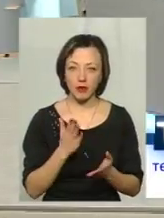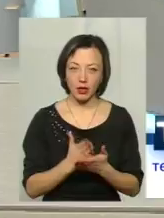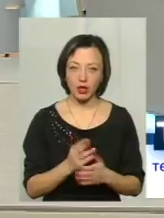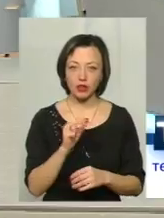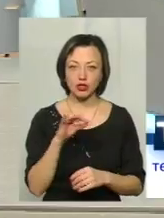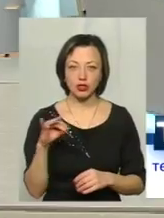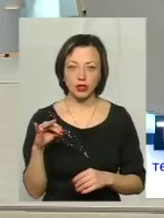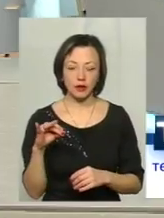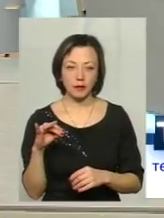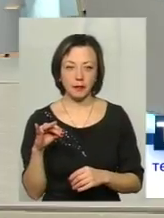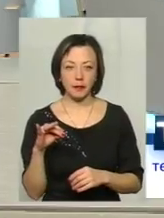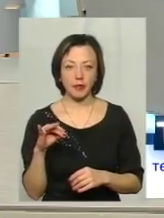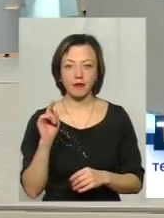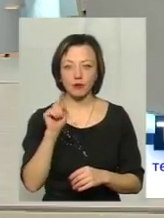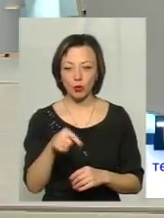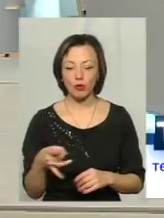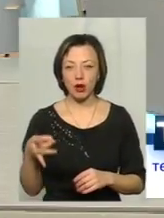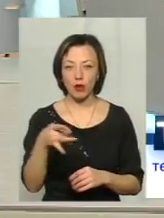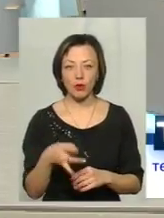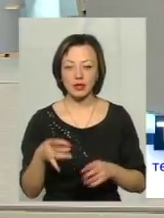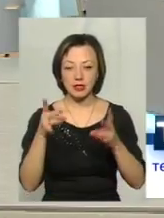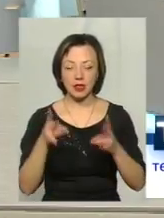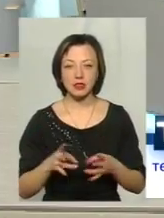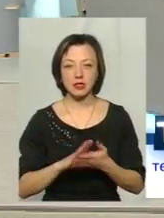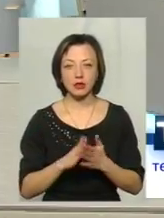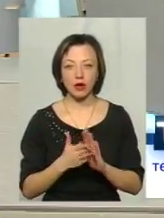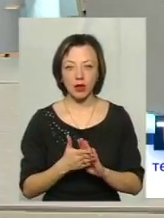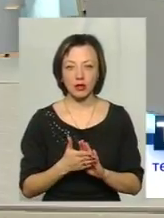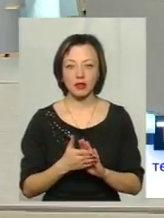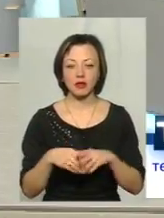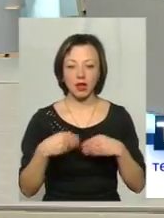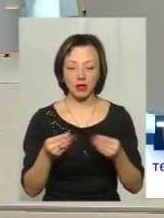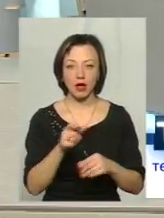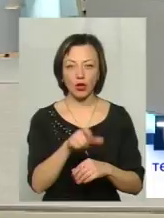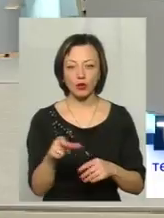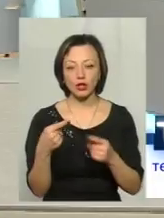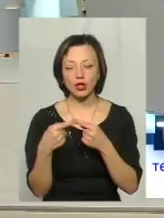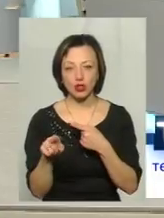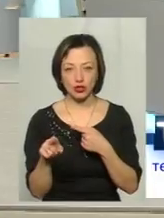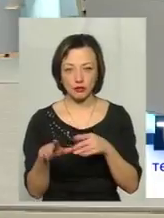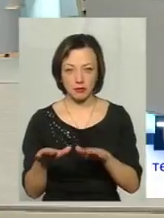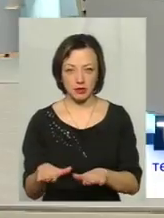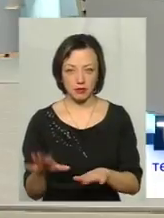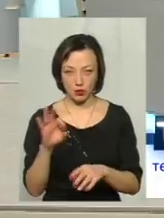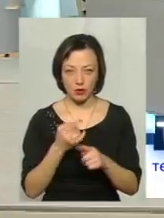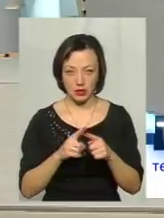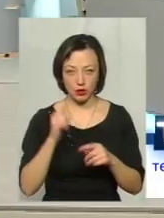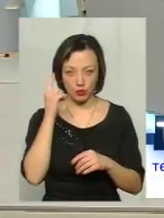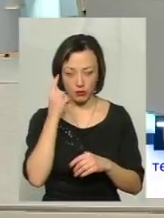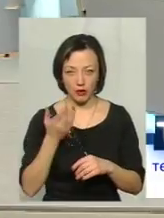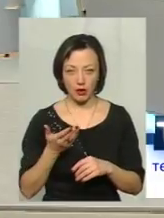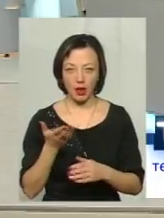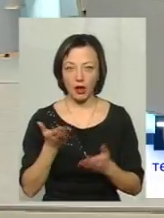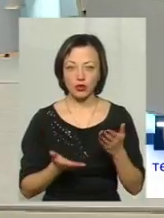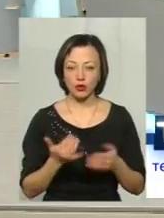чи в тому районі, де стається така ситуація, надана людям якась альтернатива? Про це хтось думає? Бо